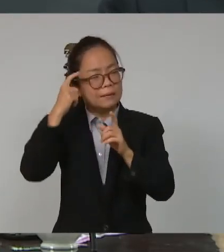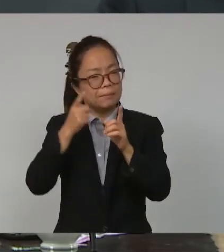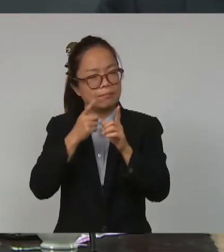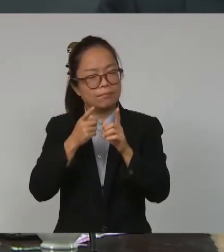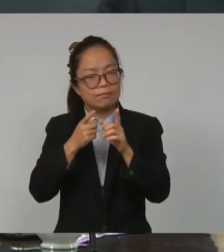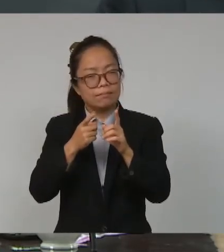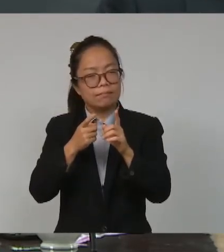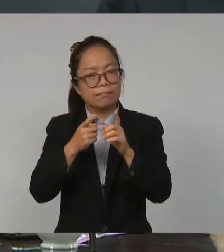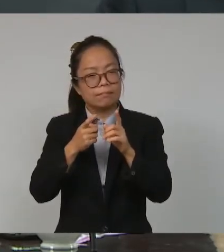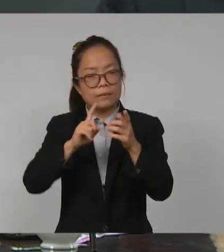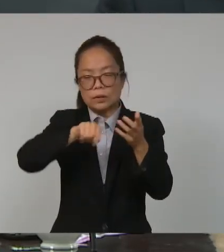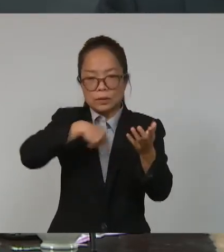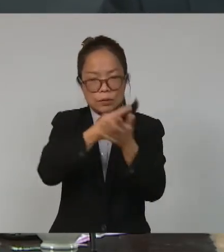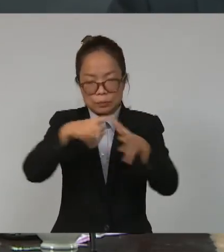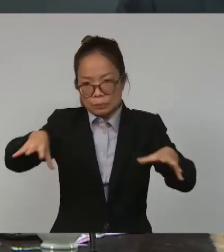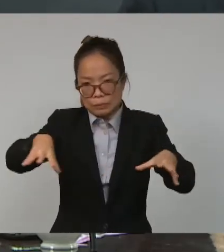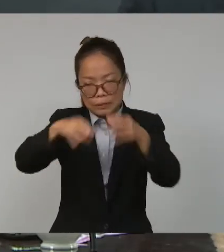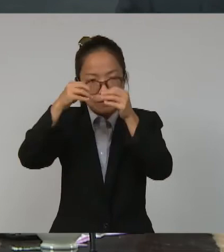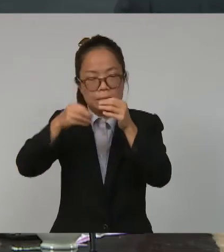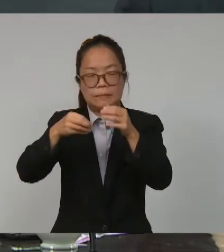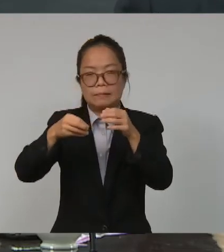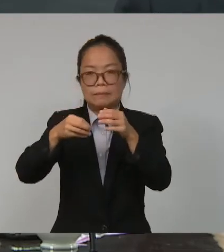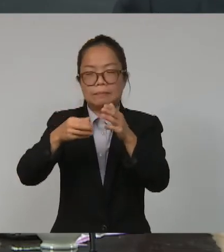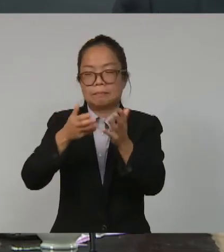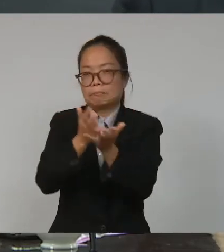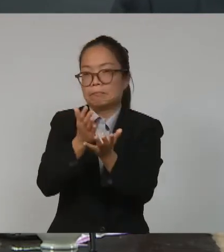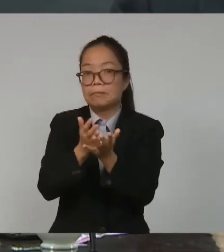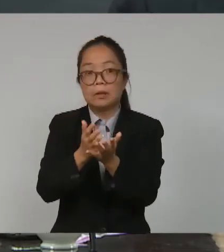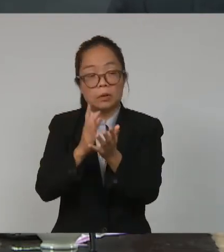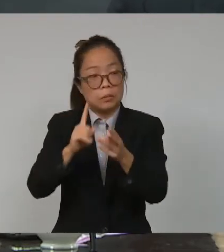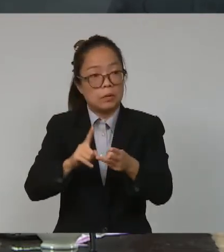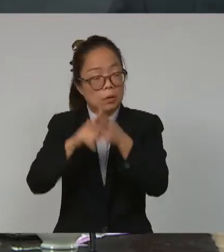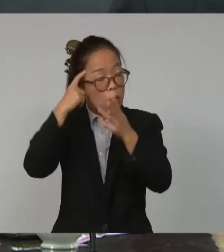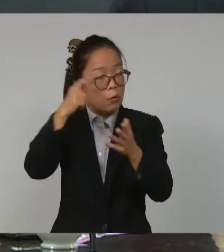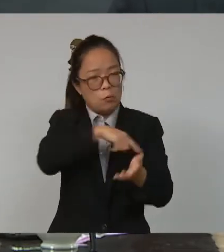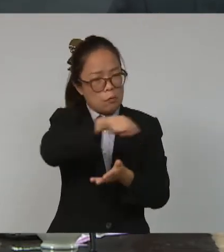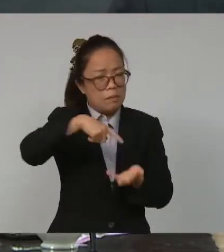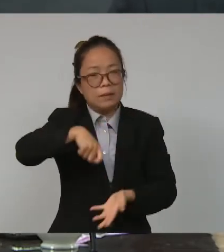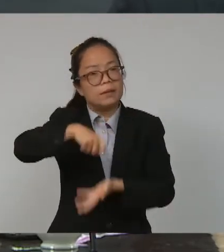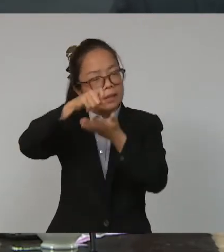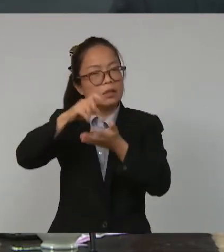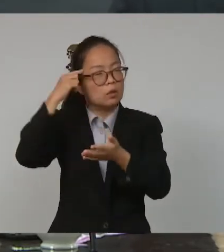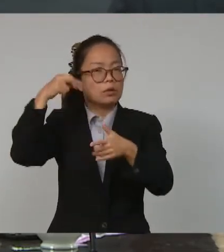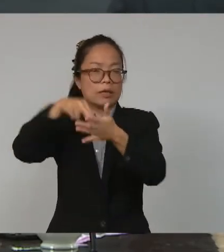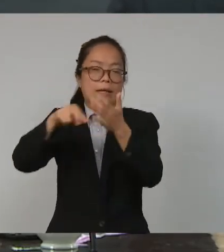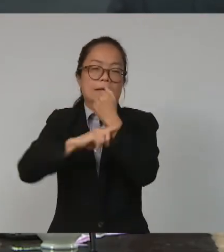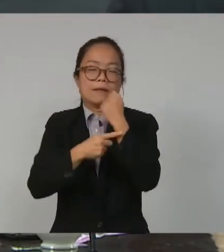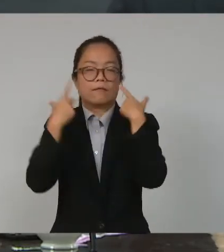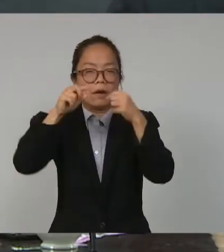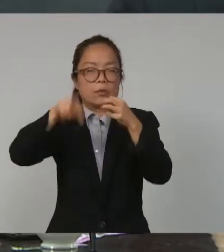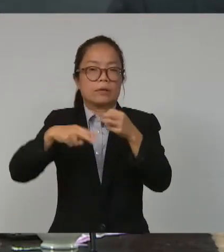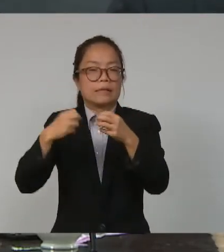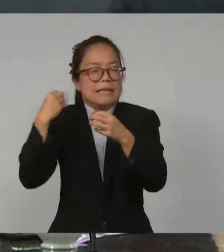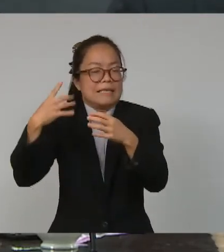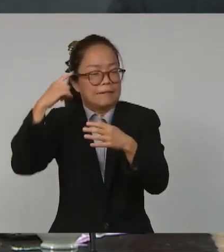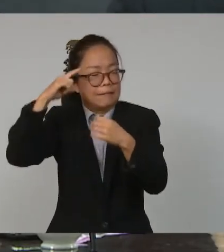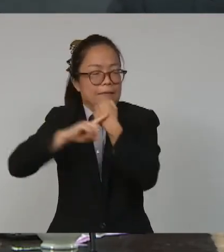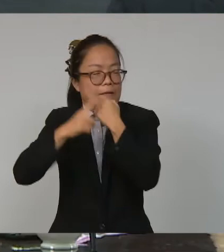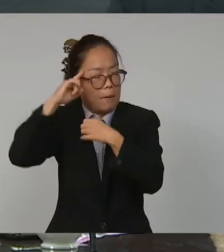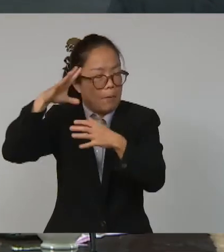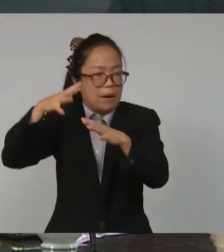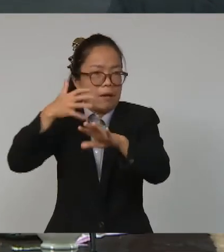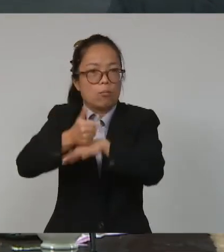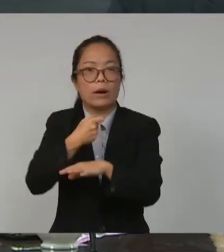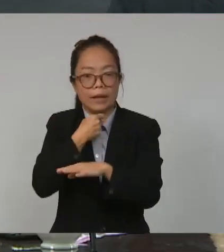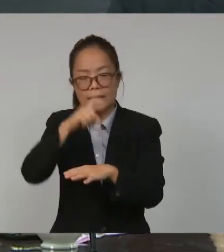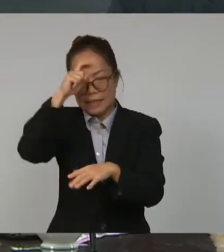大概整合起来说哈，所以我想我们提出的其实就是一个立法原则的创制，希望在